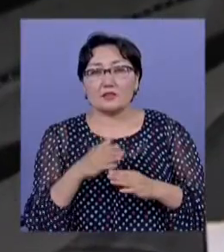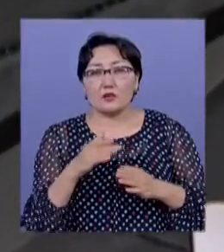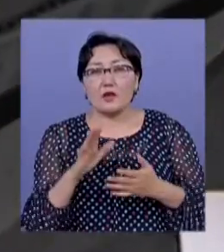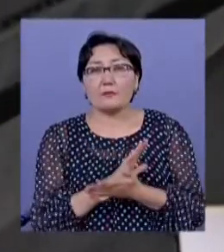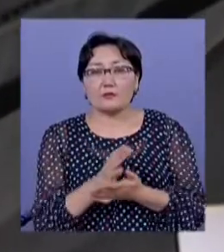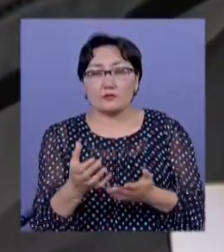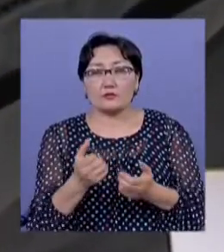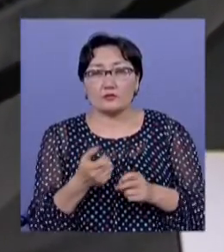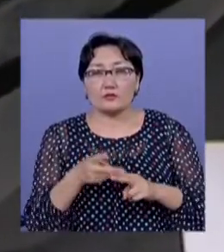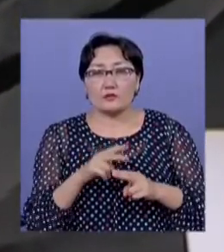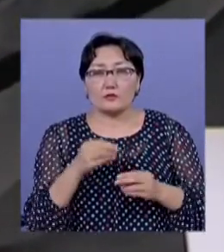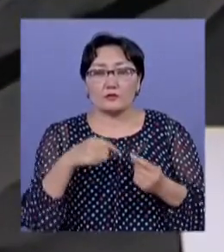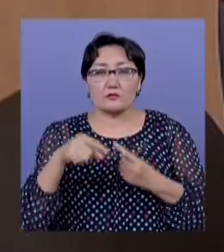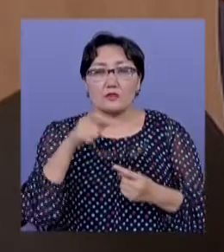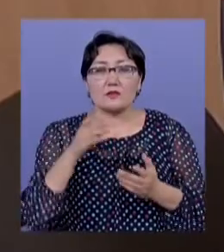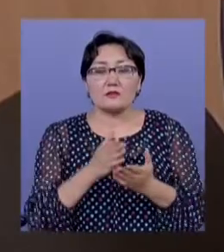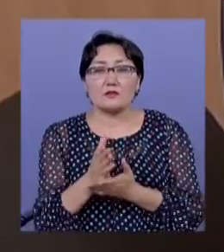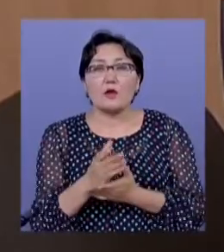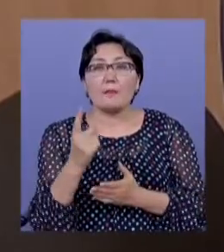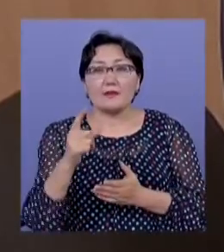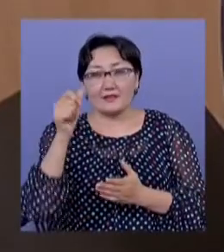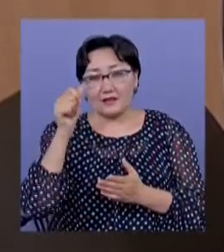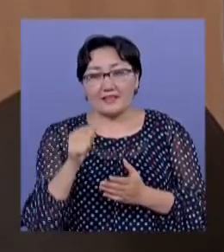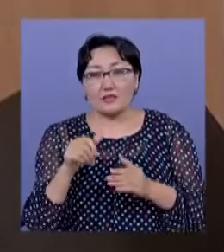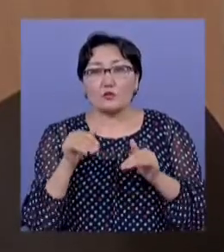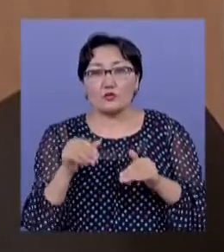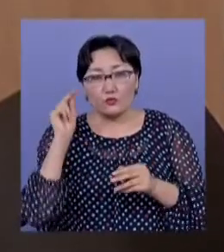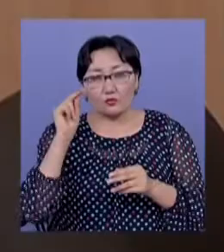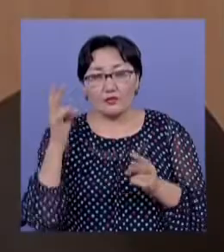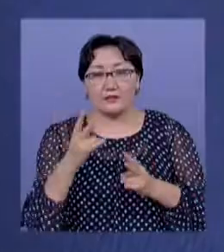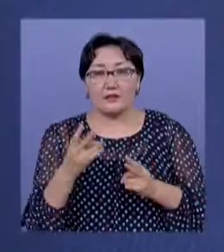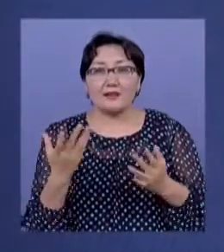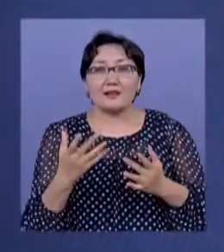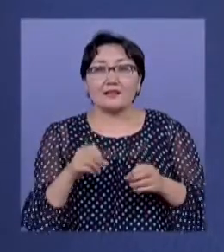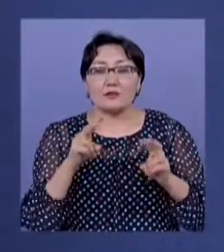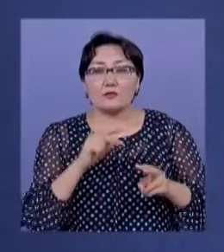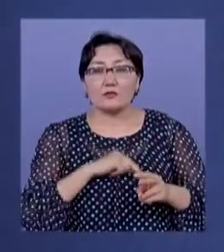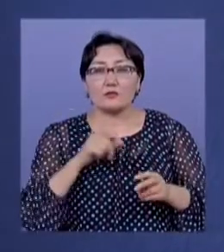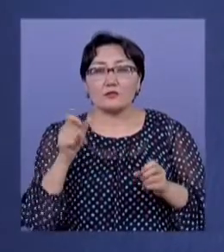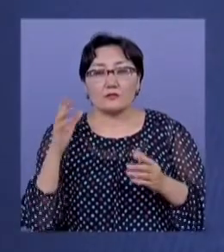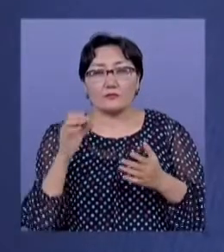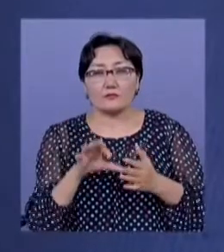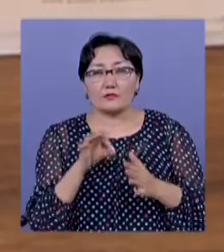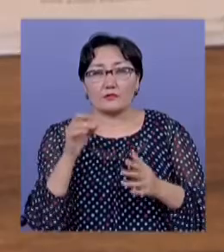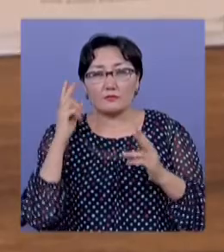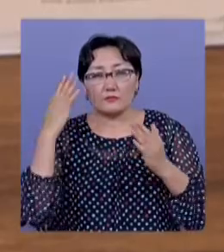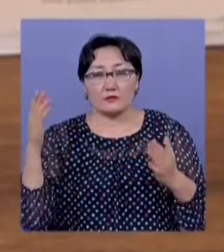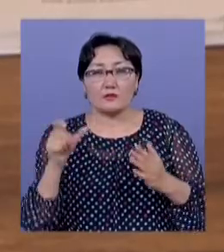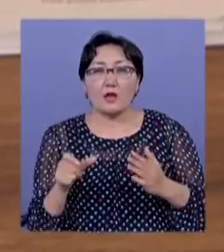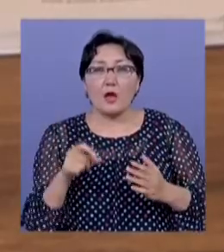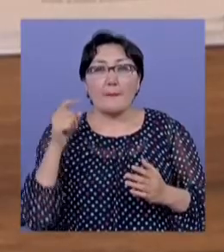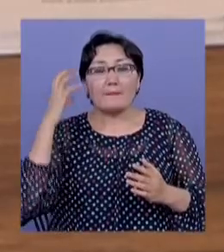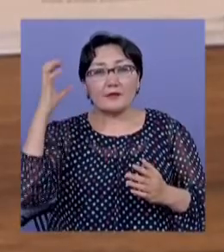мүмкіндіктері бар. Ол үшін кәсіпкерлік саласы бойынша бір айлық курс оқулары керек. Ал қандай мамандық таңдарын білмей жүргендерге орталықтағы